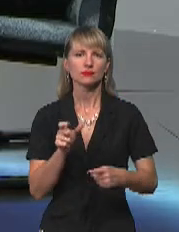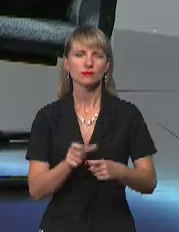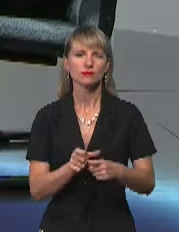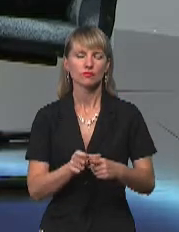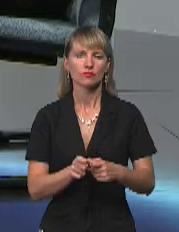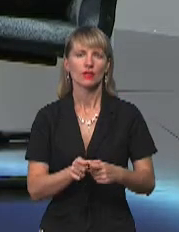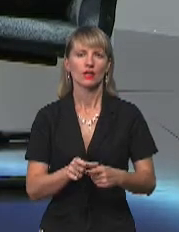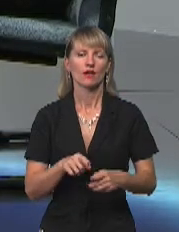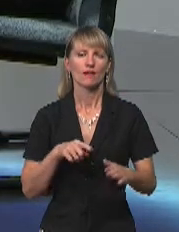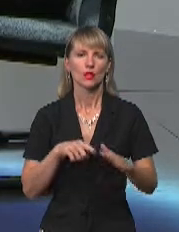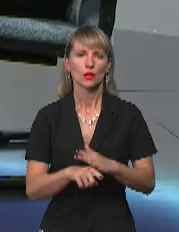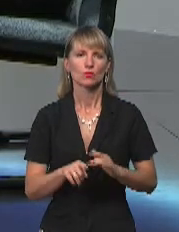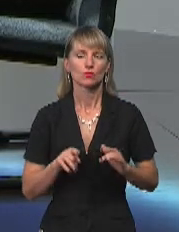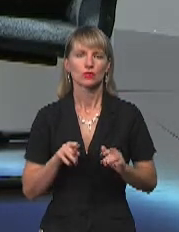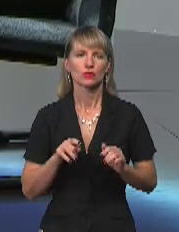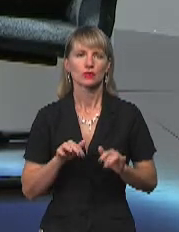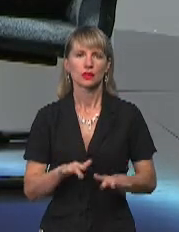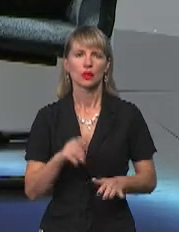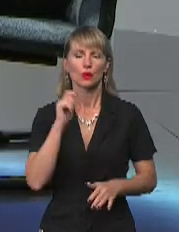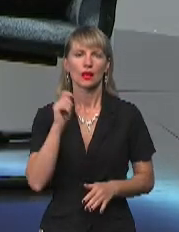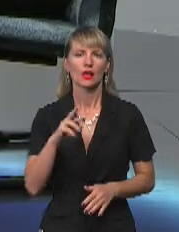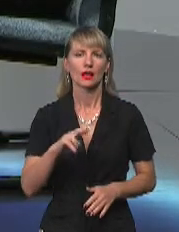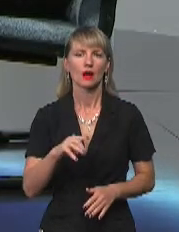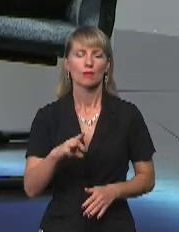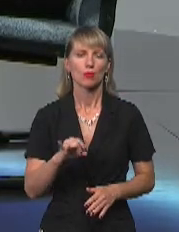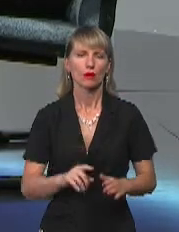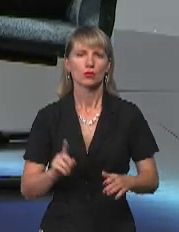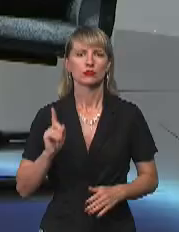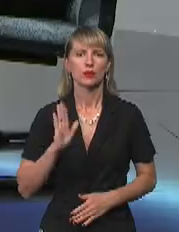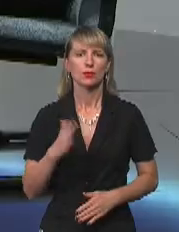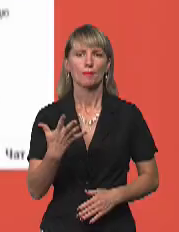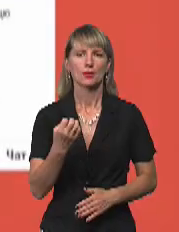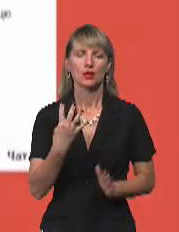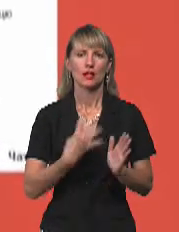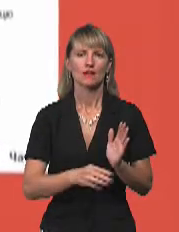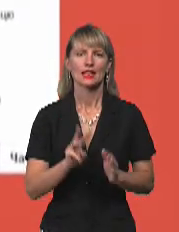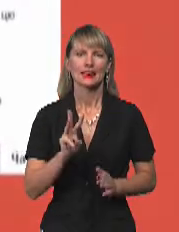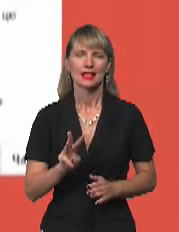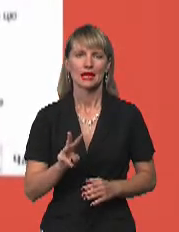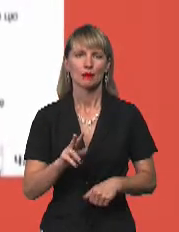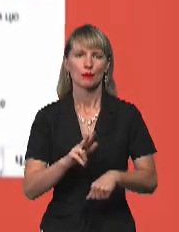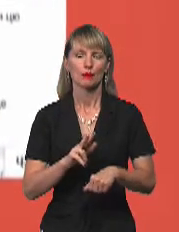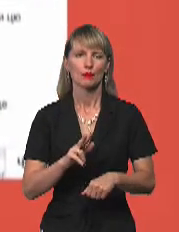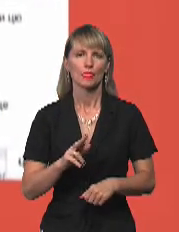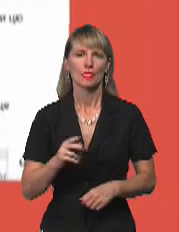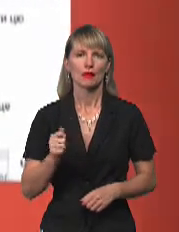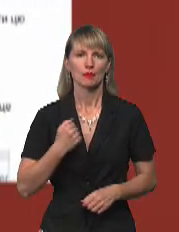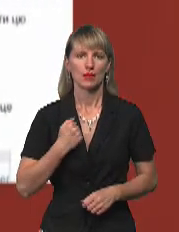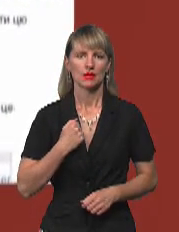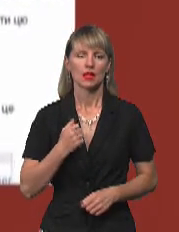міністра внутрішніх справ України Сергія Ярового, на чергування заступили 593 патрулі Нацгвардії по всій Україні.